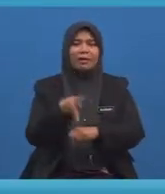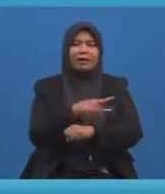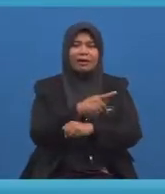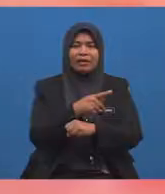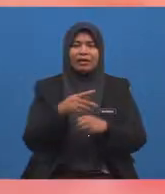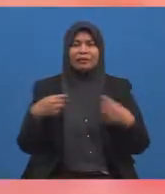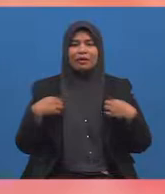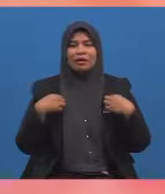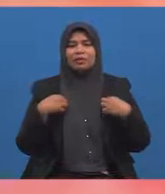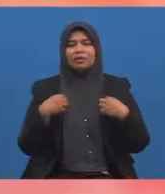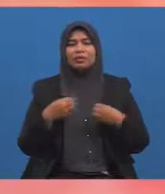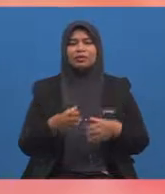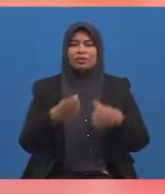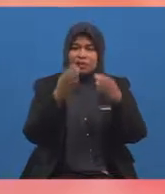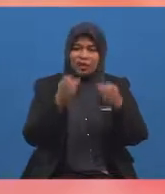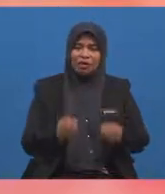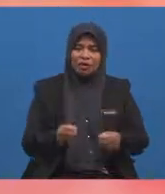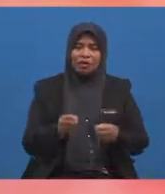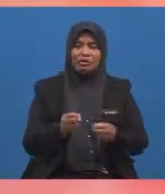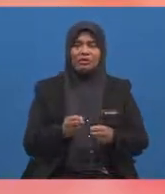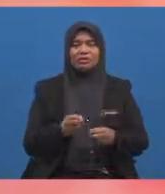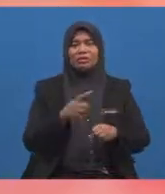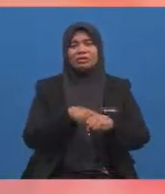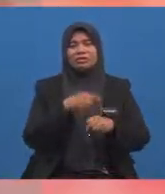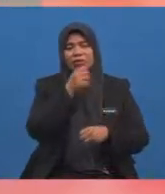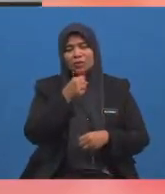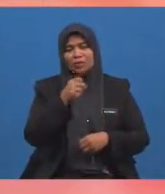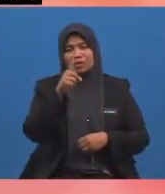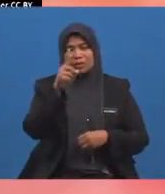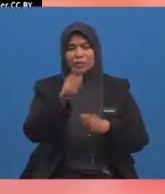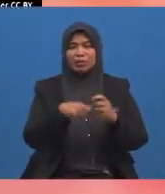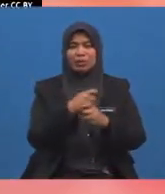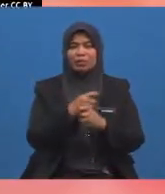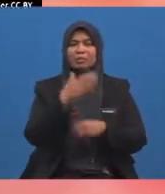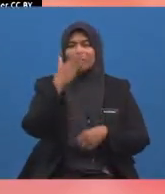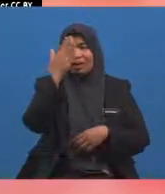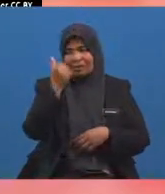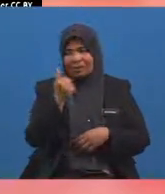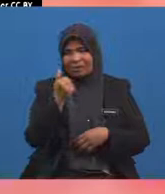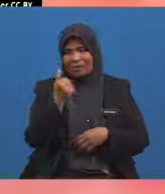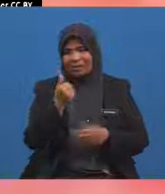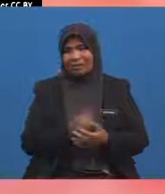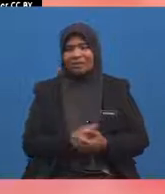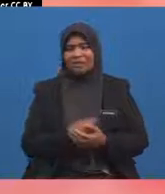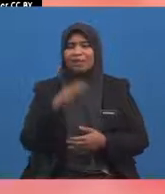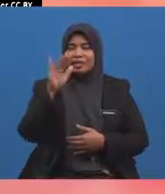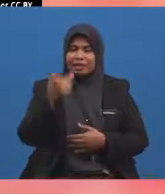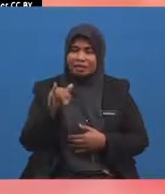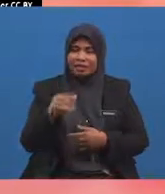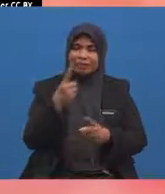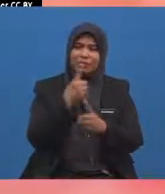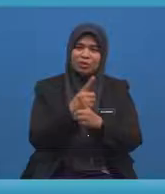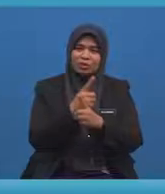baju, seluar dan stoking dia semasa umur dia 1 tahun. Mengapa? Ya,